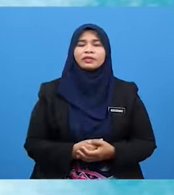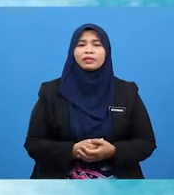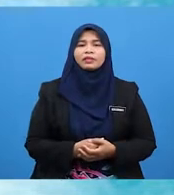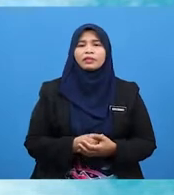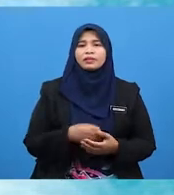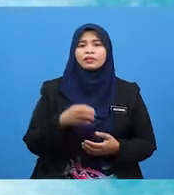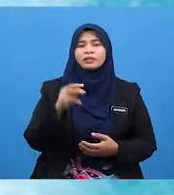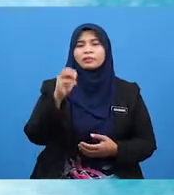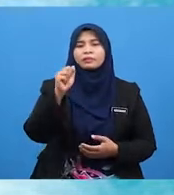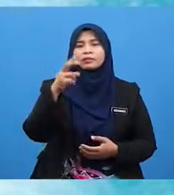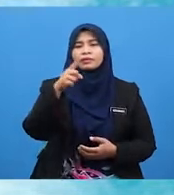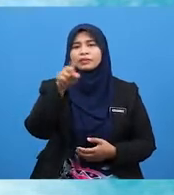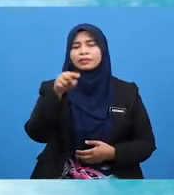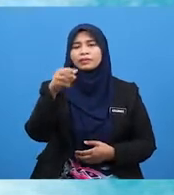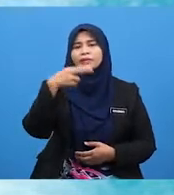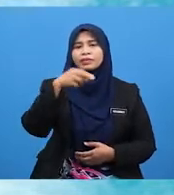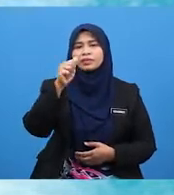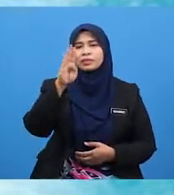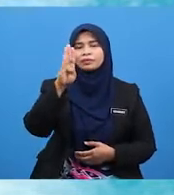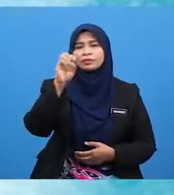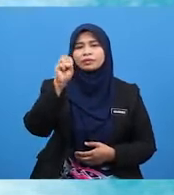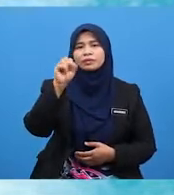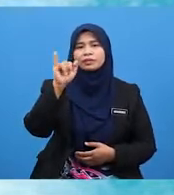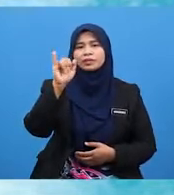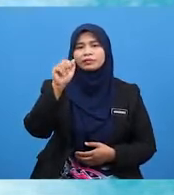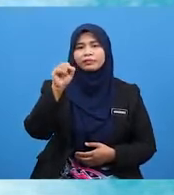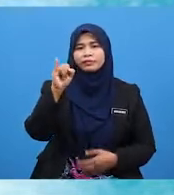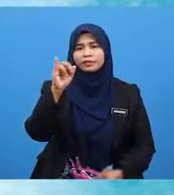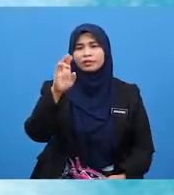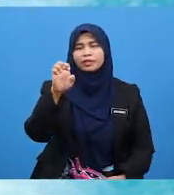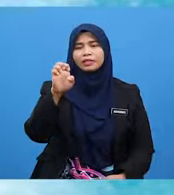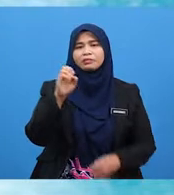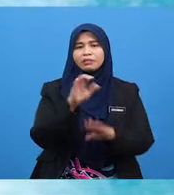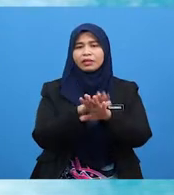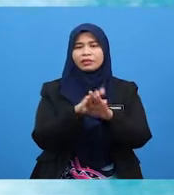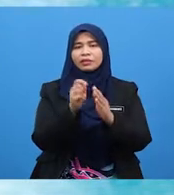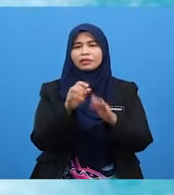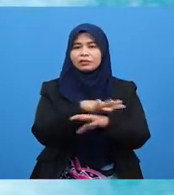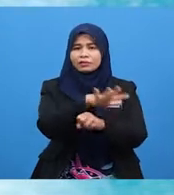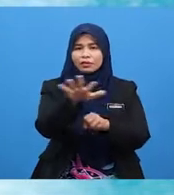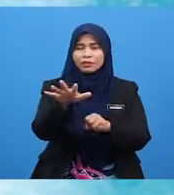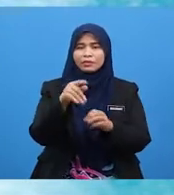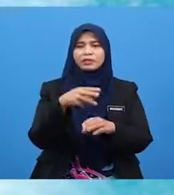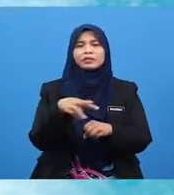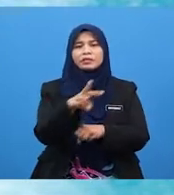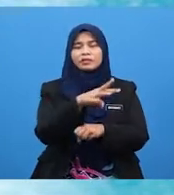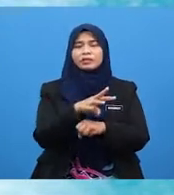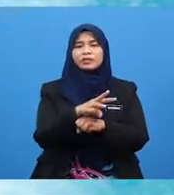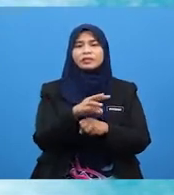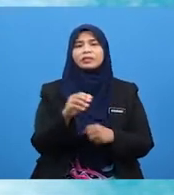Syafi'i banyak tersebar di kawasan A. Mesir dan China,